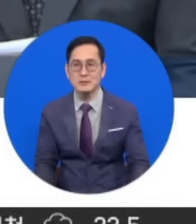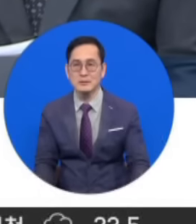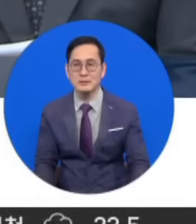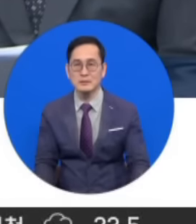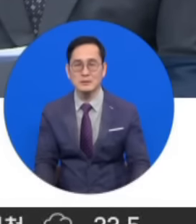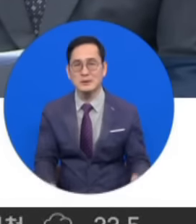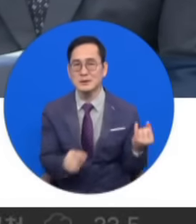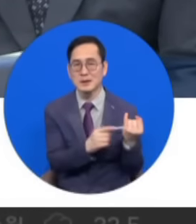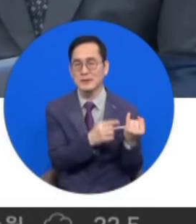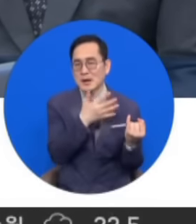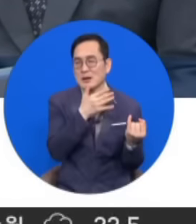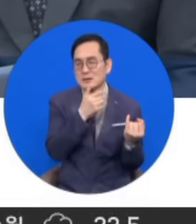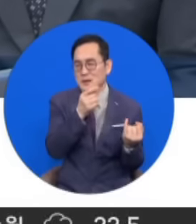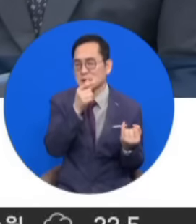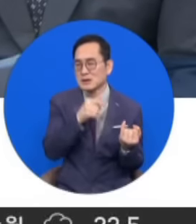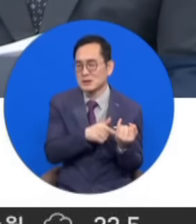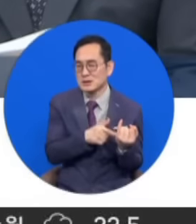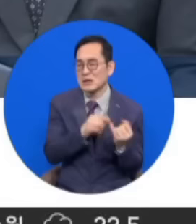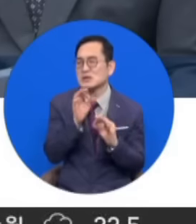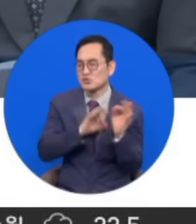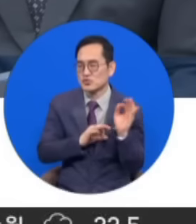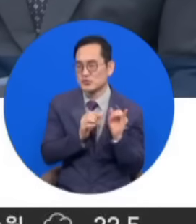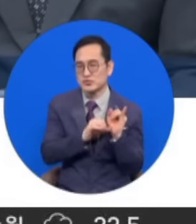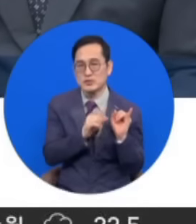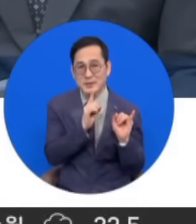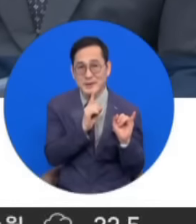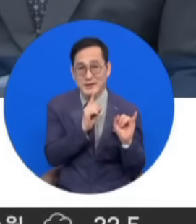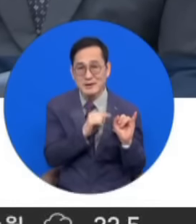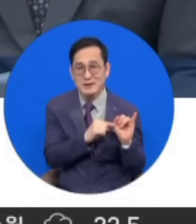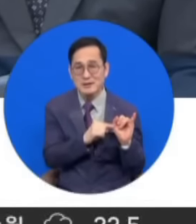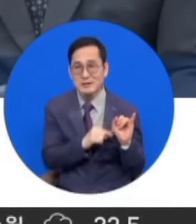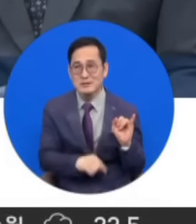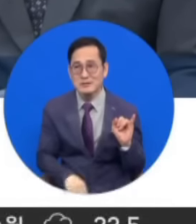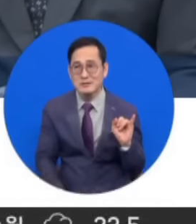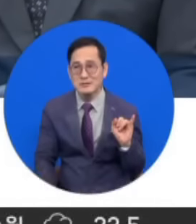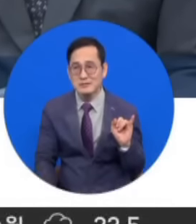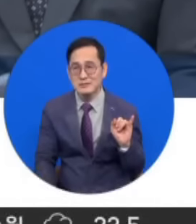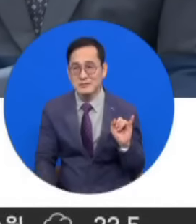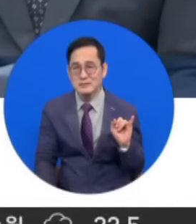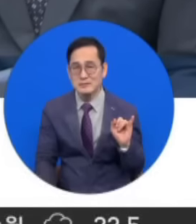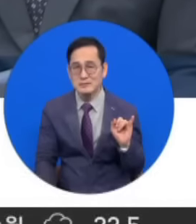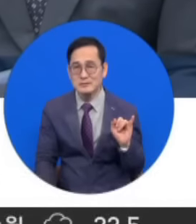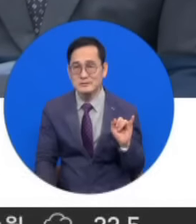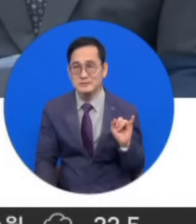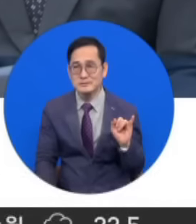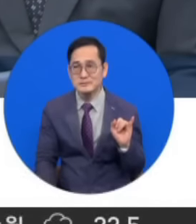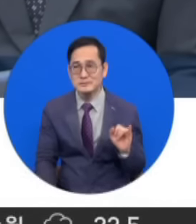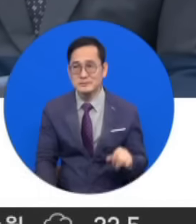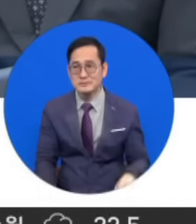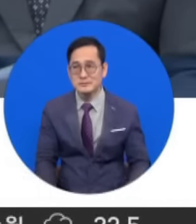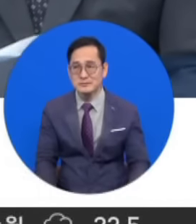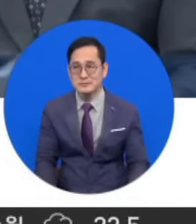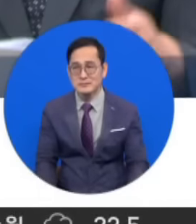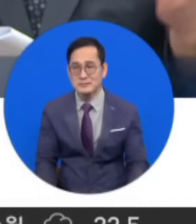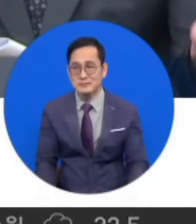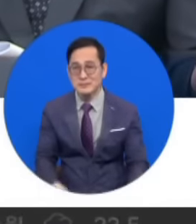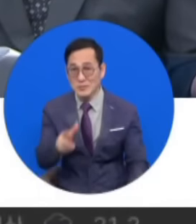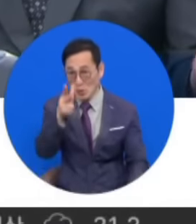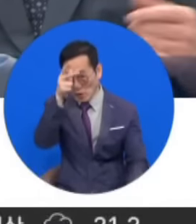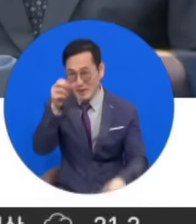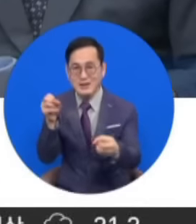했다는 자백도 했고 CCTV상 도저히 그런 범행이 있을 수 없다는 게 확인이 됐고 결정적으로 경찰과의 대화가 녹취가